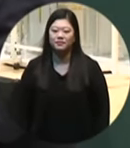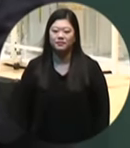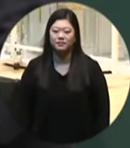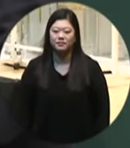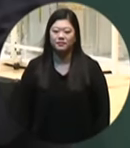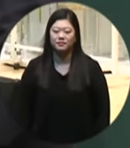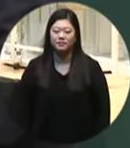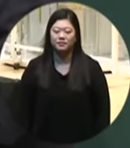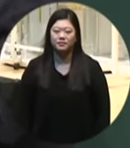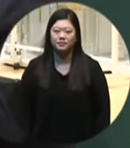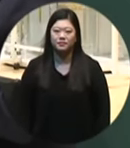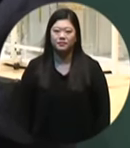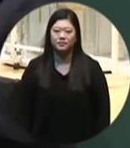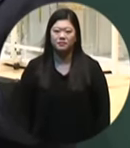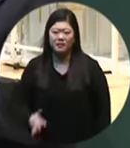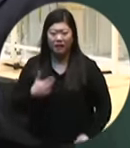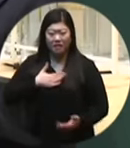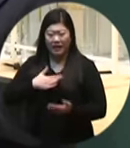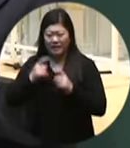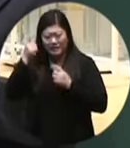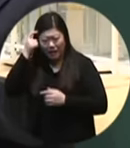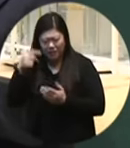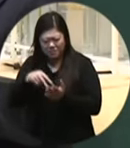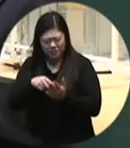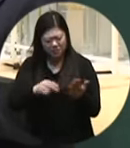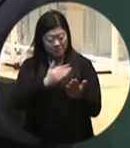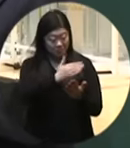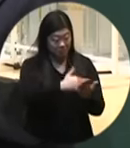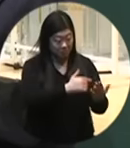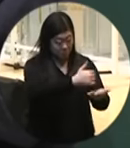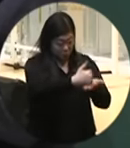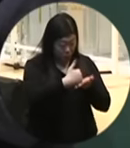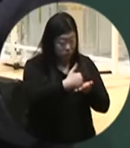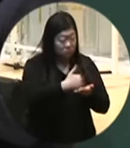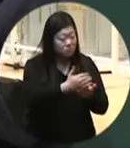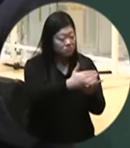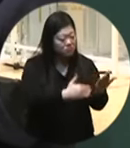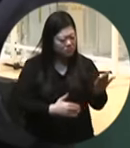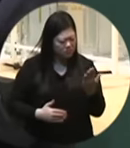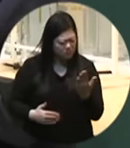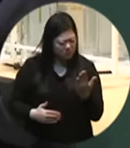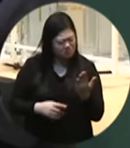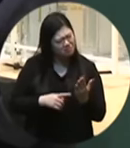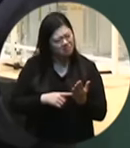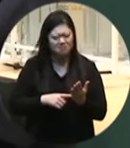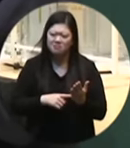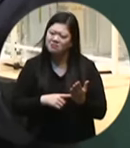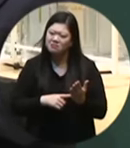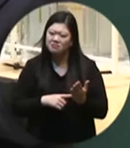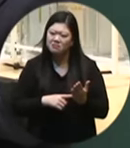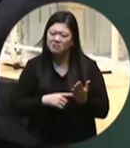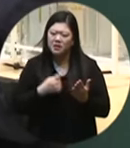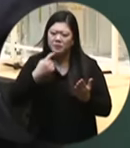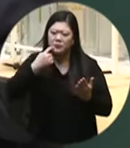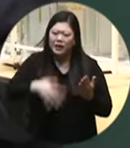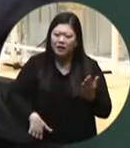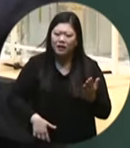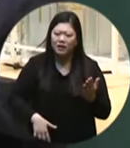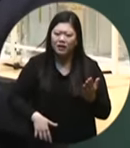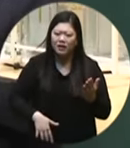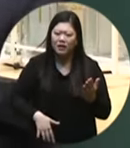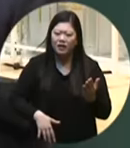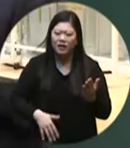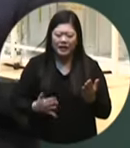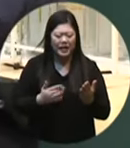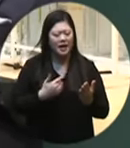What can I say about that? 제가 볼 때는 안 될 걸 한다 말이에요. But as I see what they want to do, I can see that it's not going to work. 그냥 막 약간 이렇게 뭐 돌려서